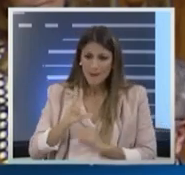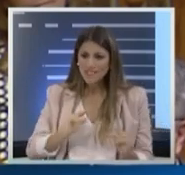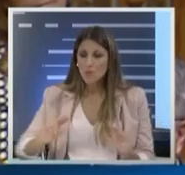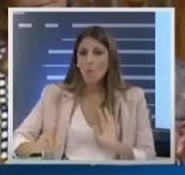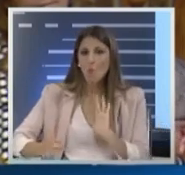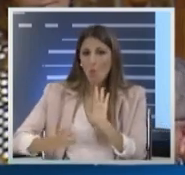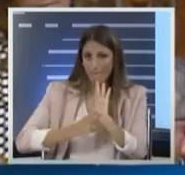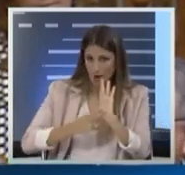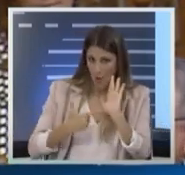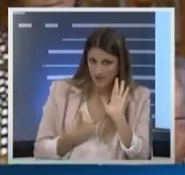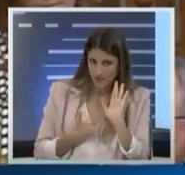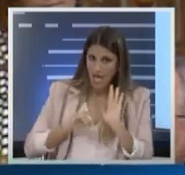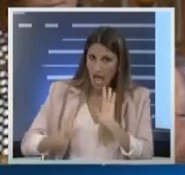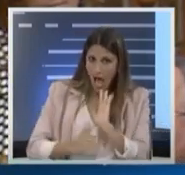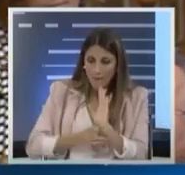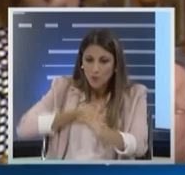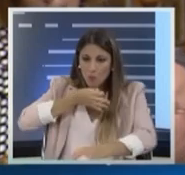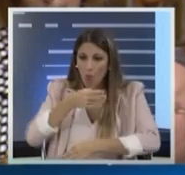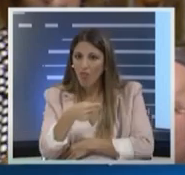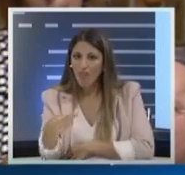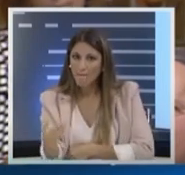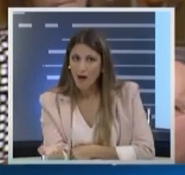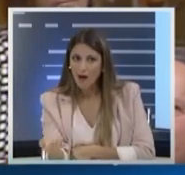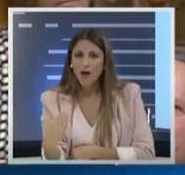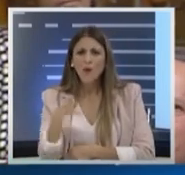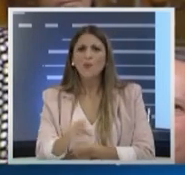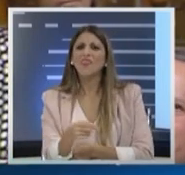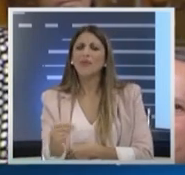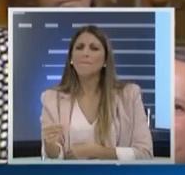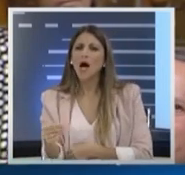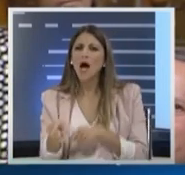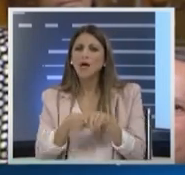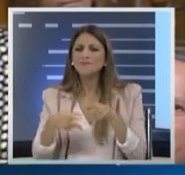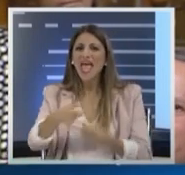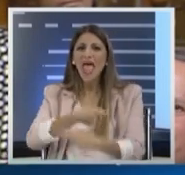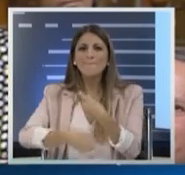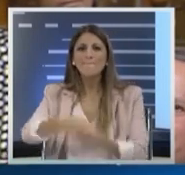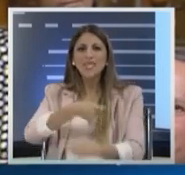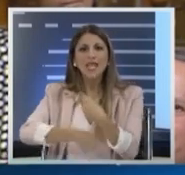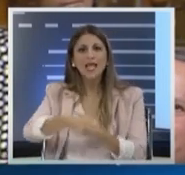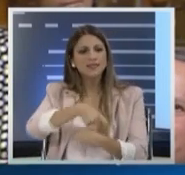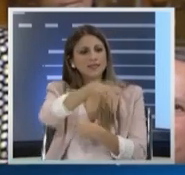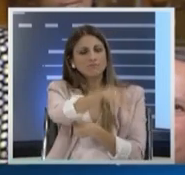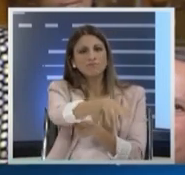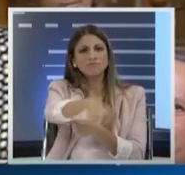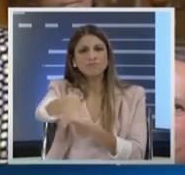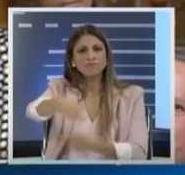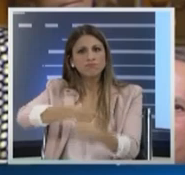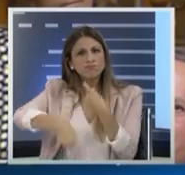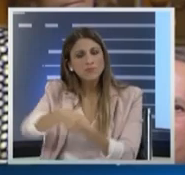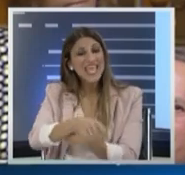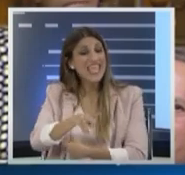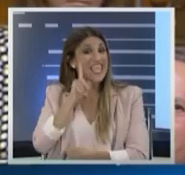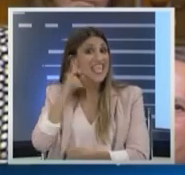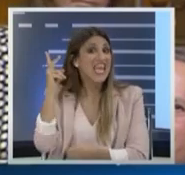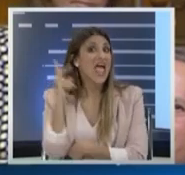απαγόρευσε να ξαναναφερθώ σε αυτό το θέμα που αφορά επιχειρηματικές δραστηριότητες τη συζύγου